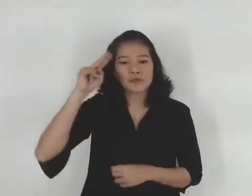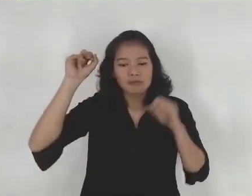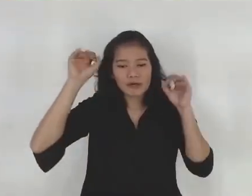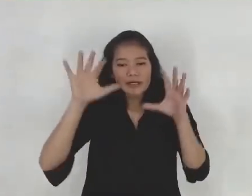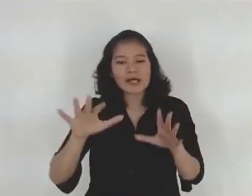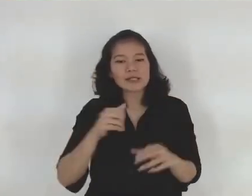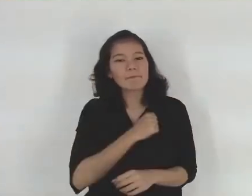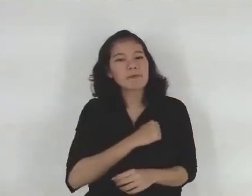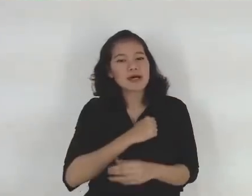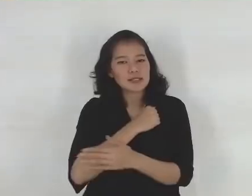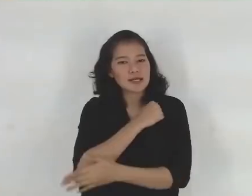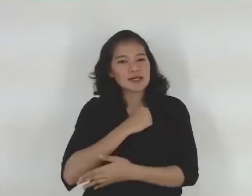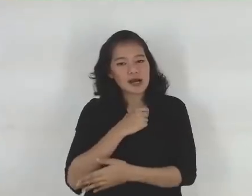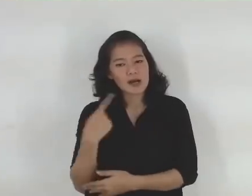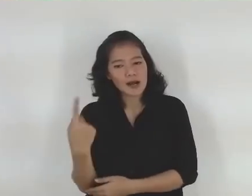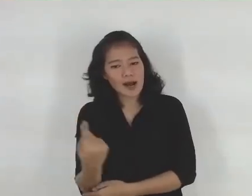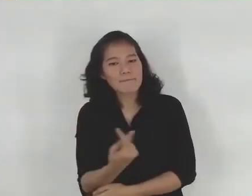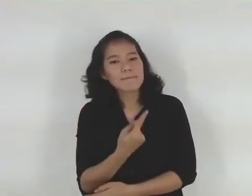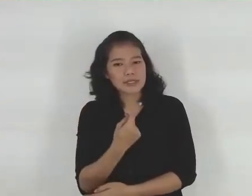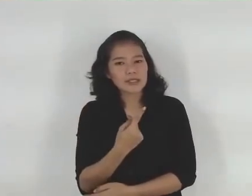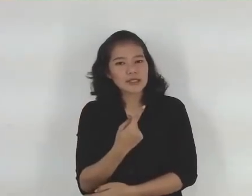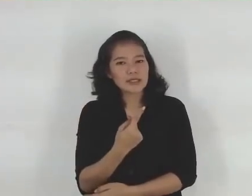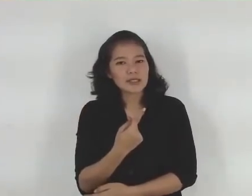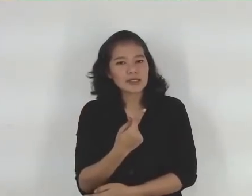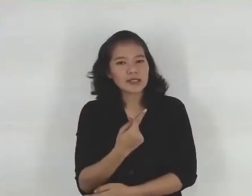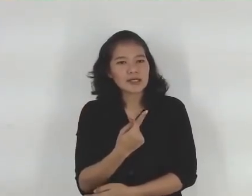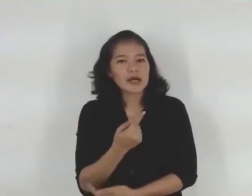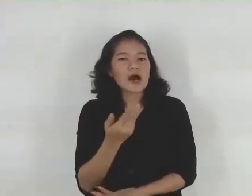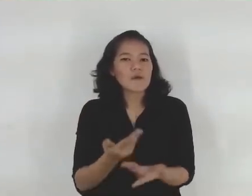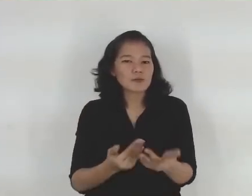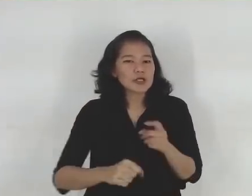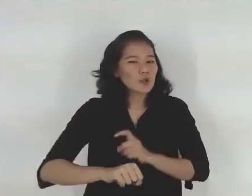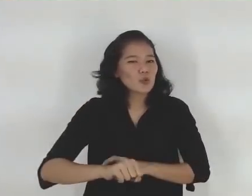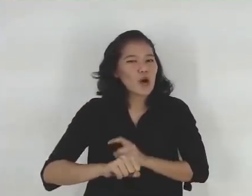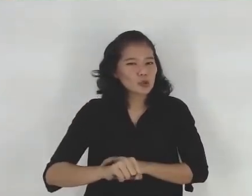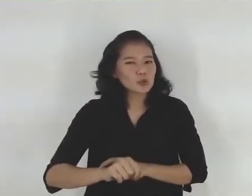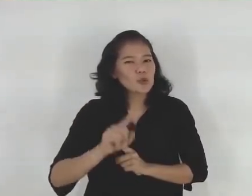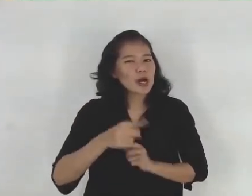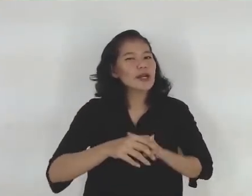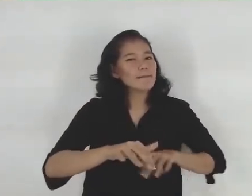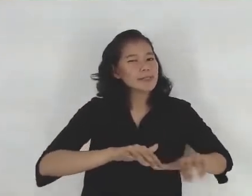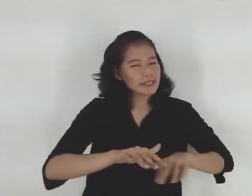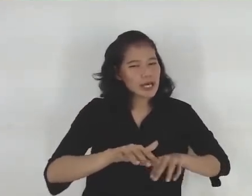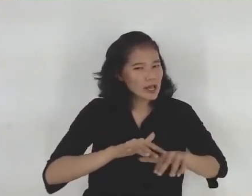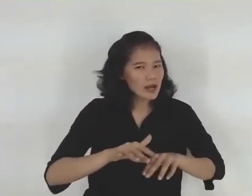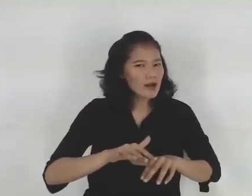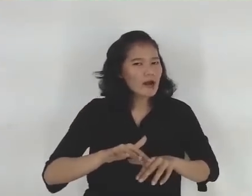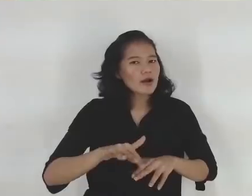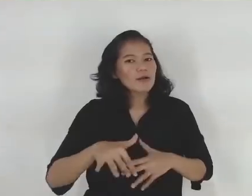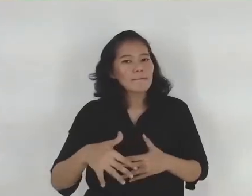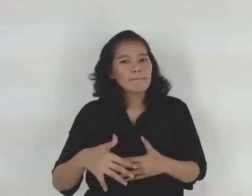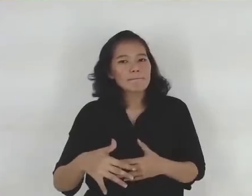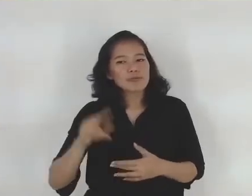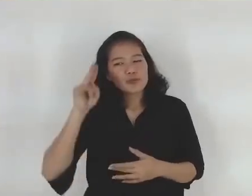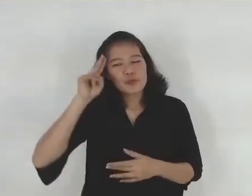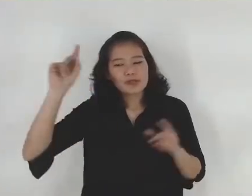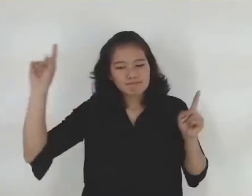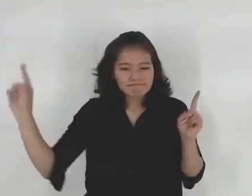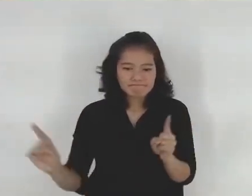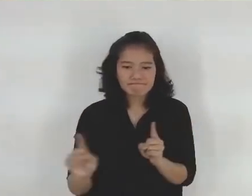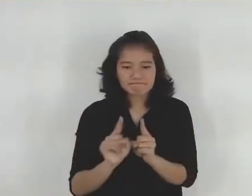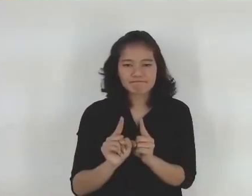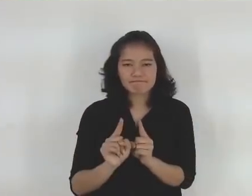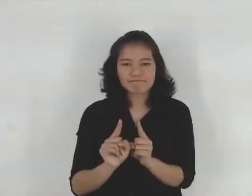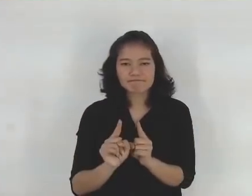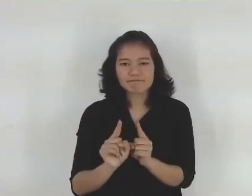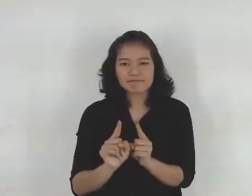bangsa dan negara kami yang di titik-titik tertentu mengalami bencana alam ya bapak engkau juga hadir ditengah-tengah